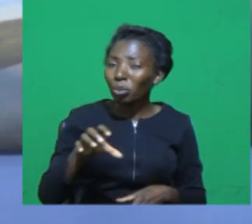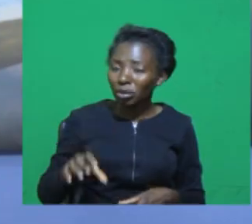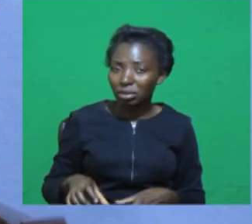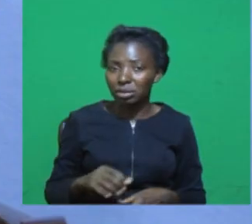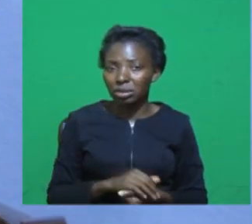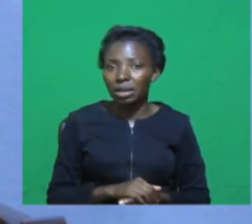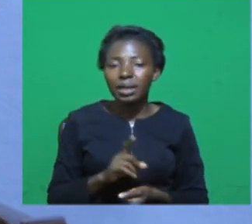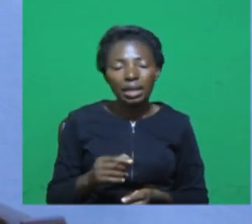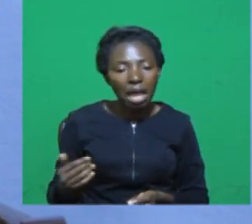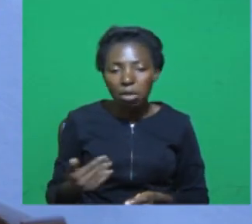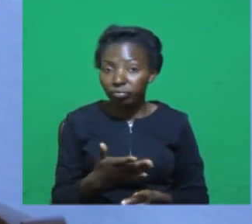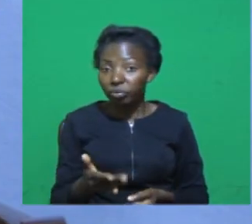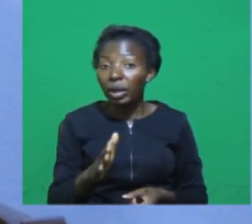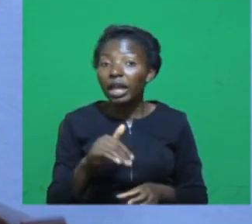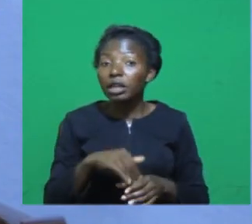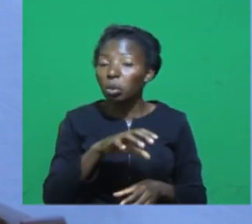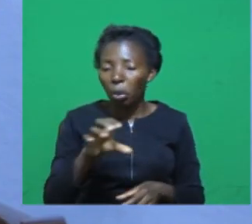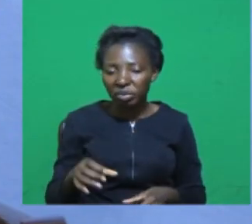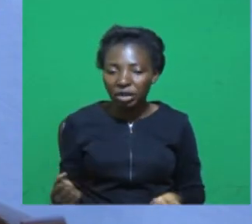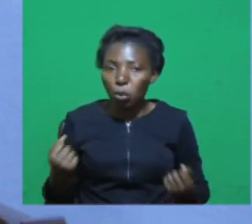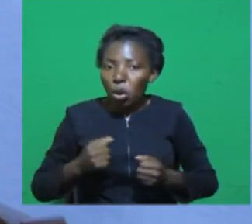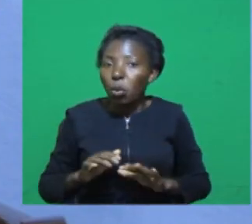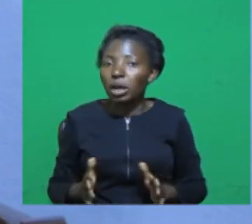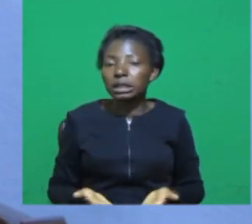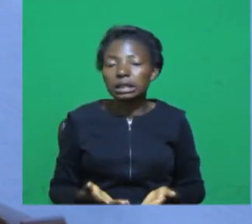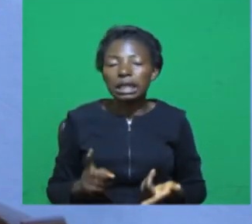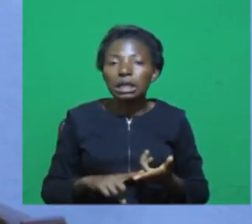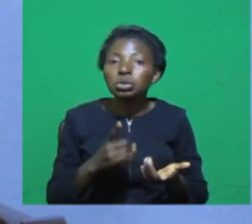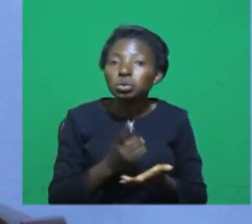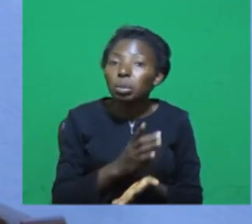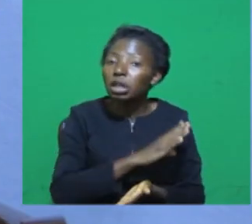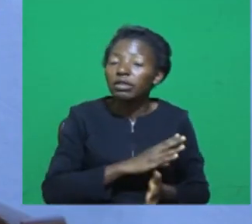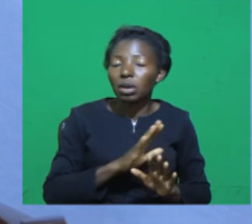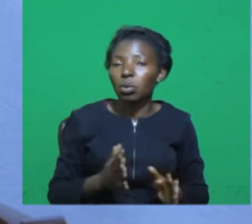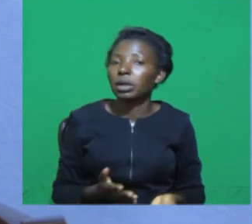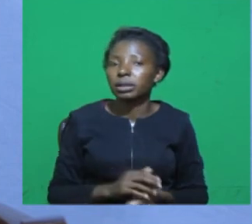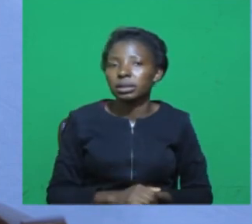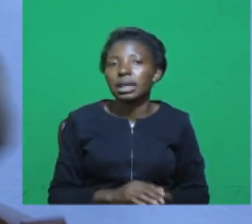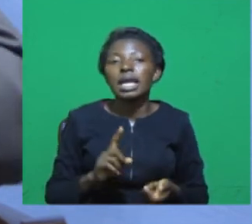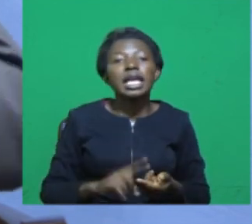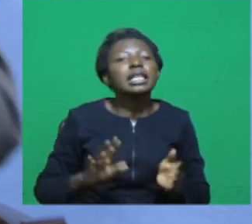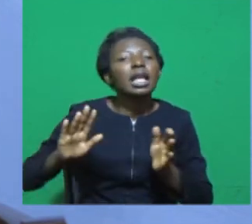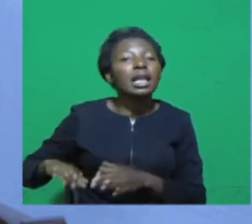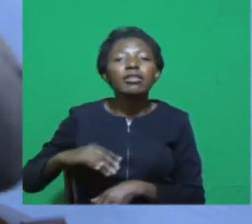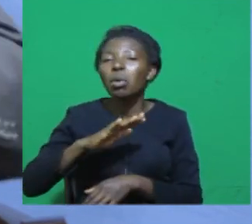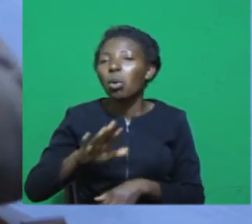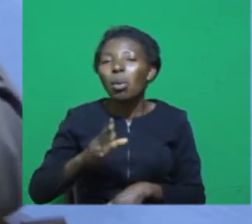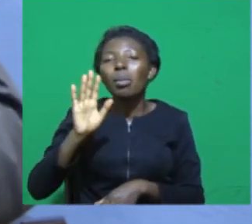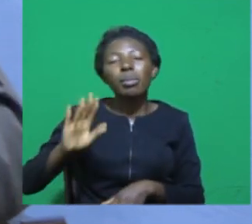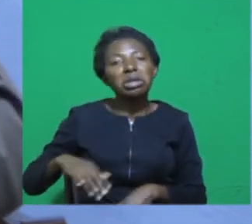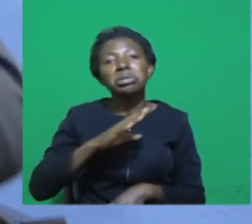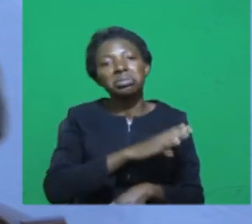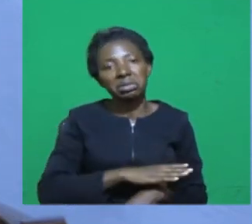kuti pfambi dzekunoku dzinopfeka sei, dzinoita sei, wonzvenga